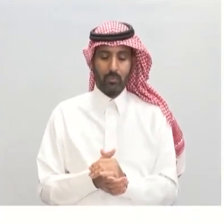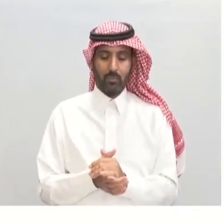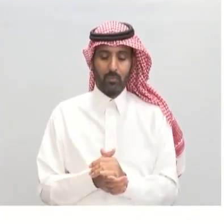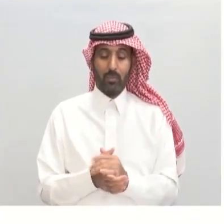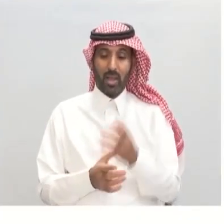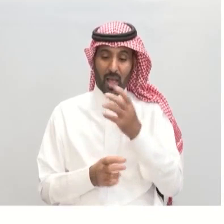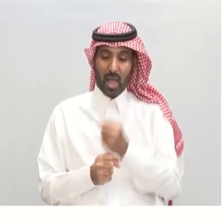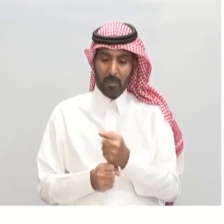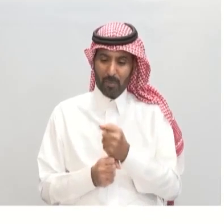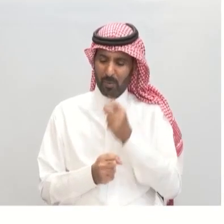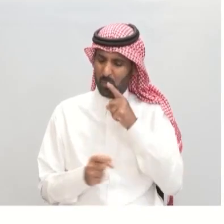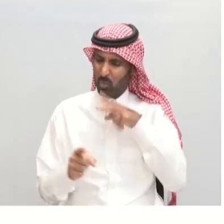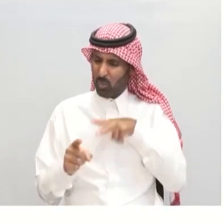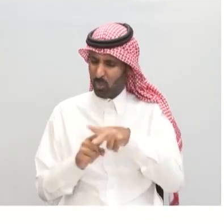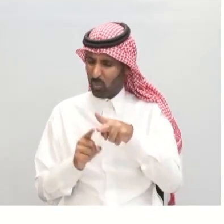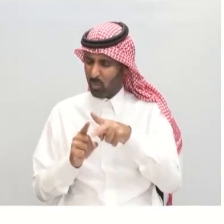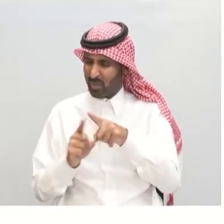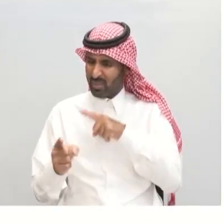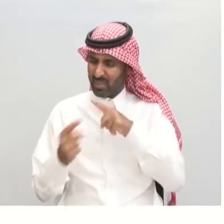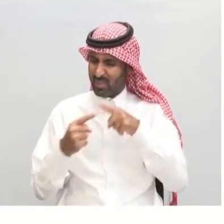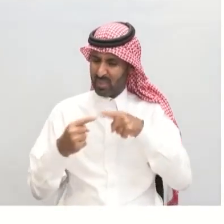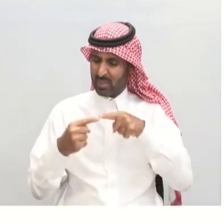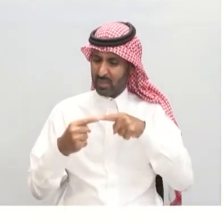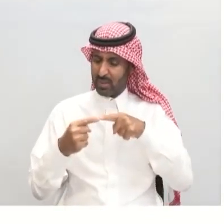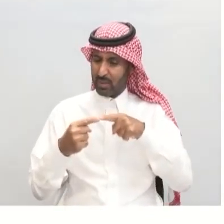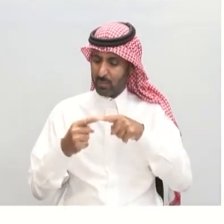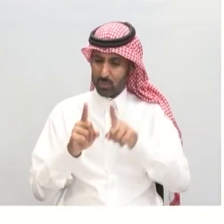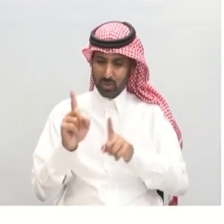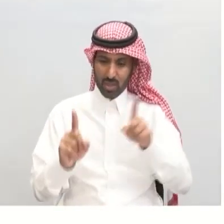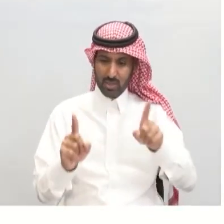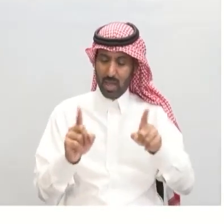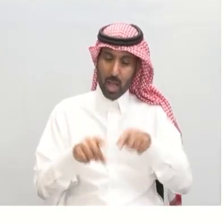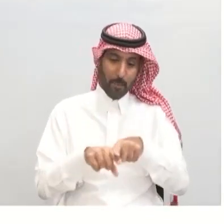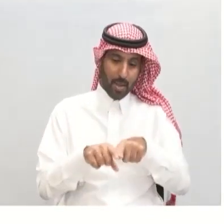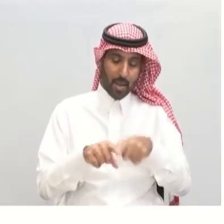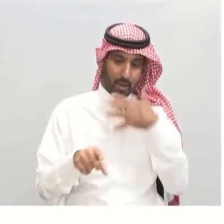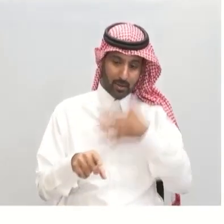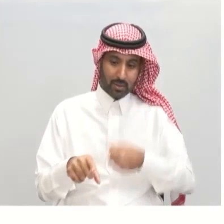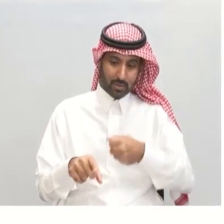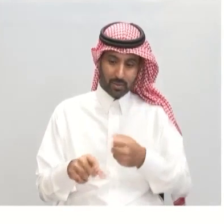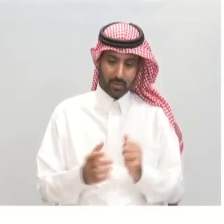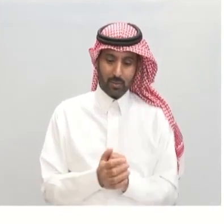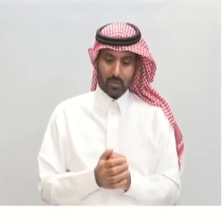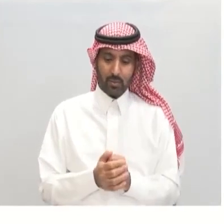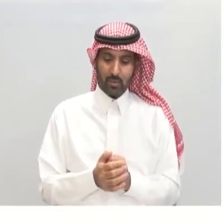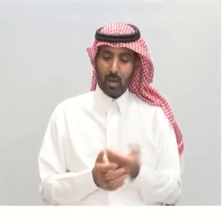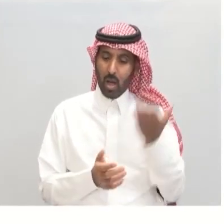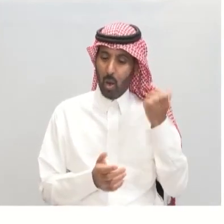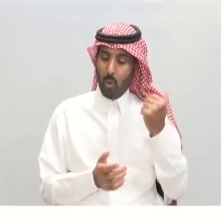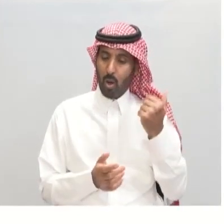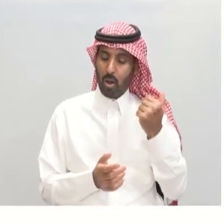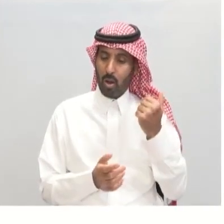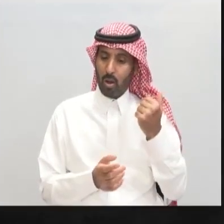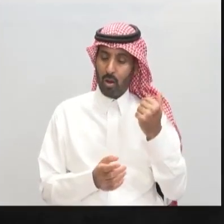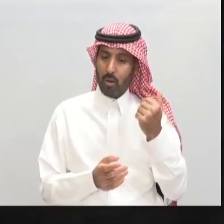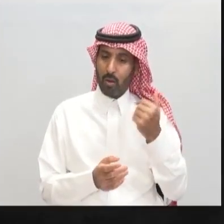من خلاف يقع بين الصحابه حيث ان النبي صلى الله عليه وسلم موجود بين اظهرهم فلا خلاف لذلك في عهد النبي عليه